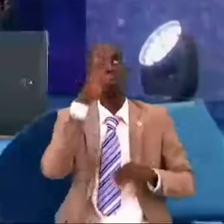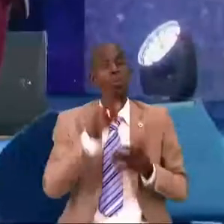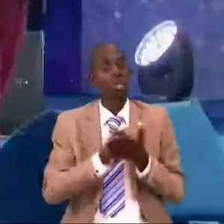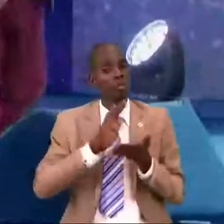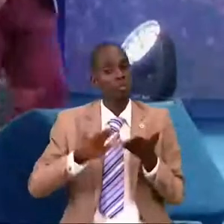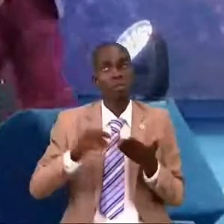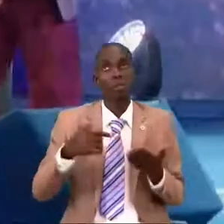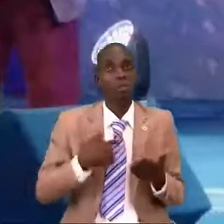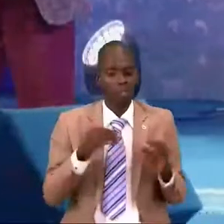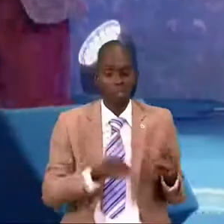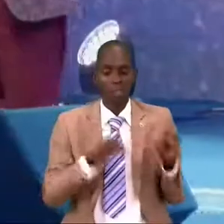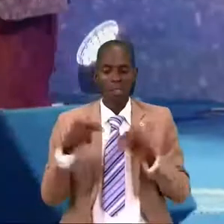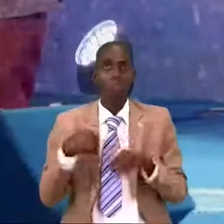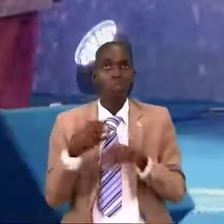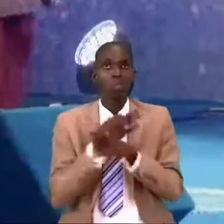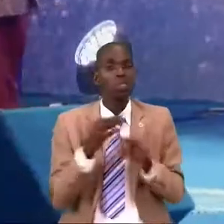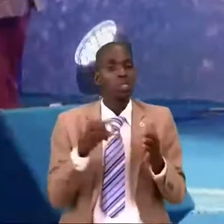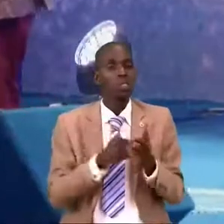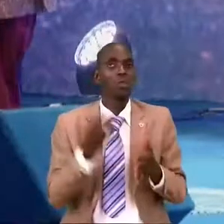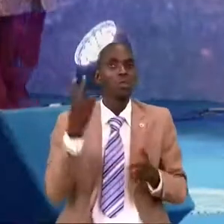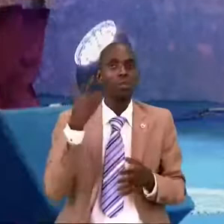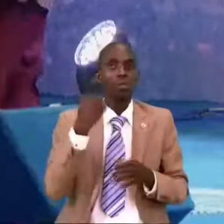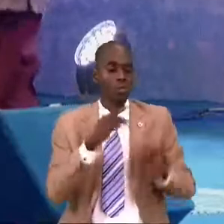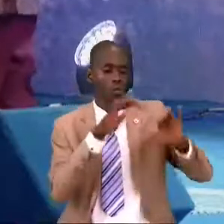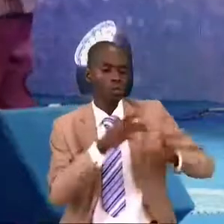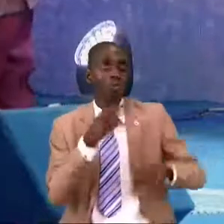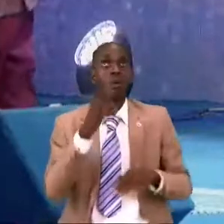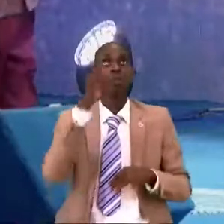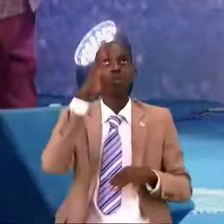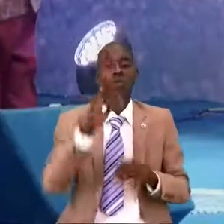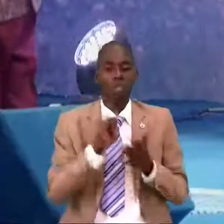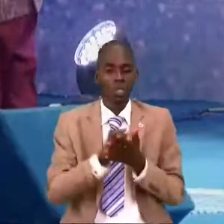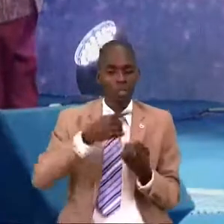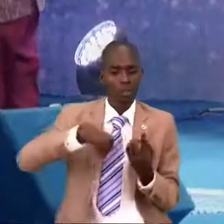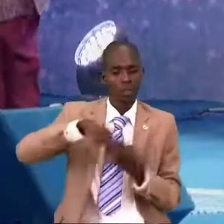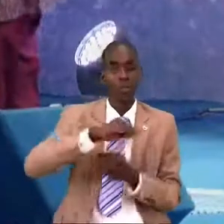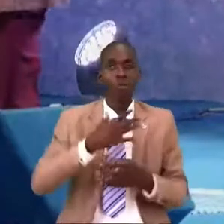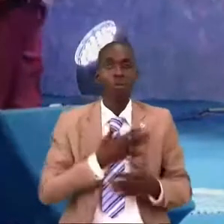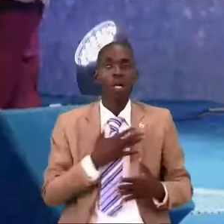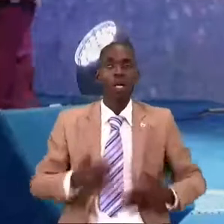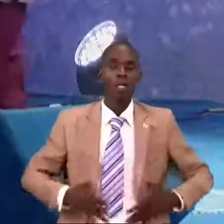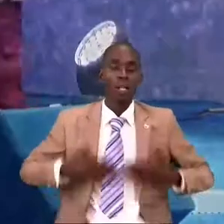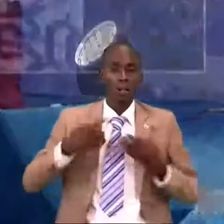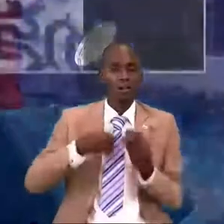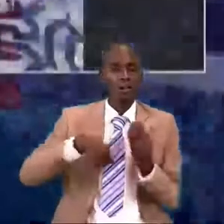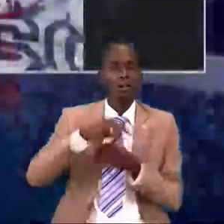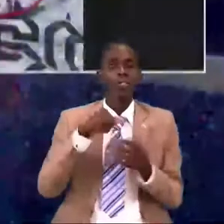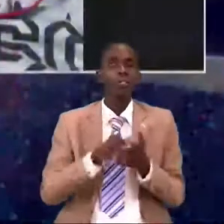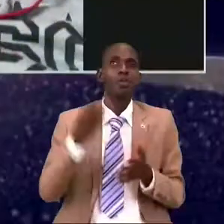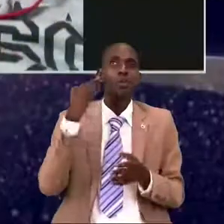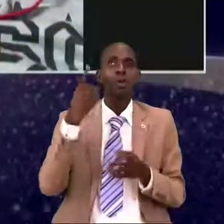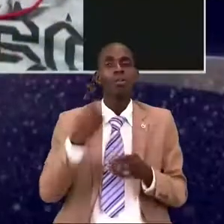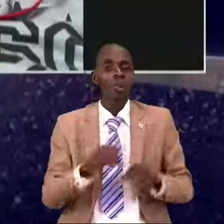miséricorde de Dieu qui m'a donné une vie convertie, une vie changée, une vie transformée. Parce que tu as reçu la